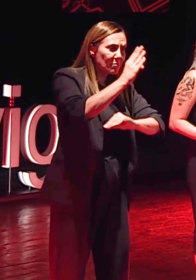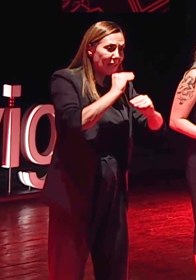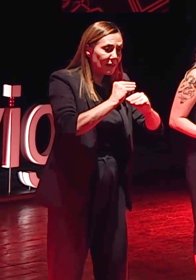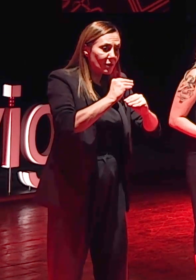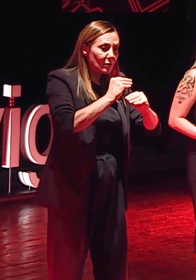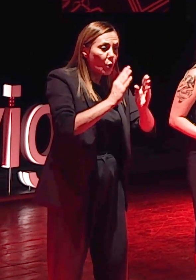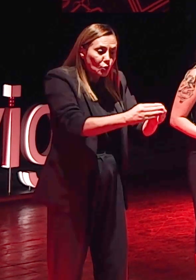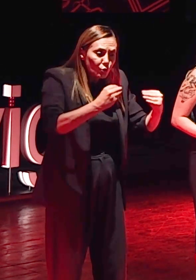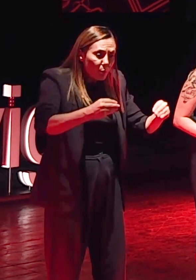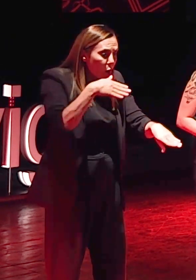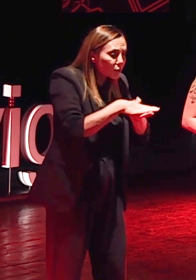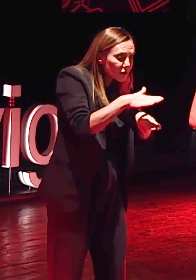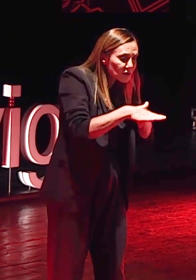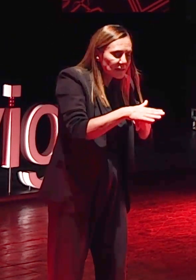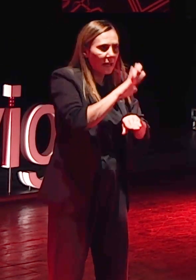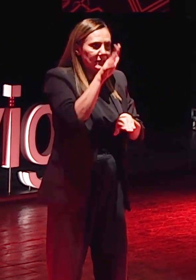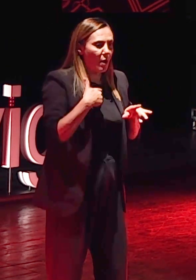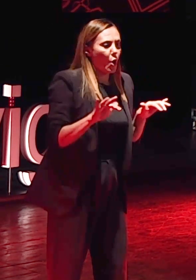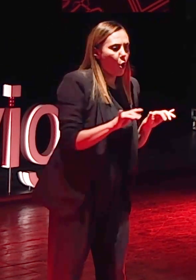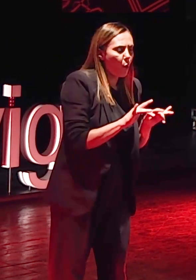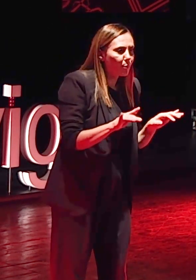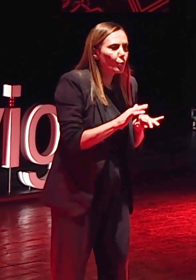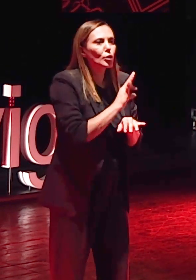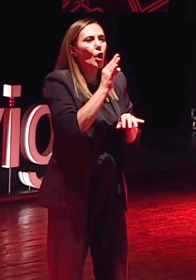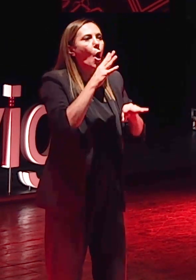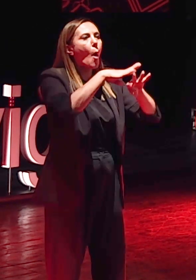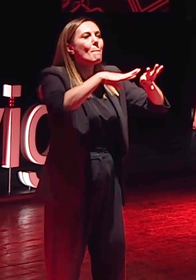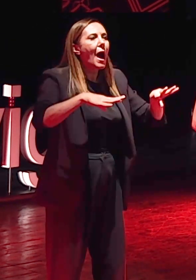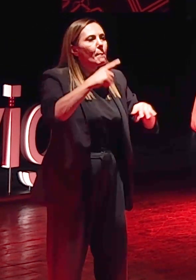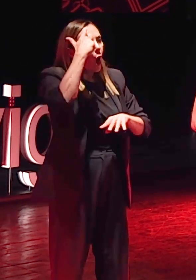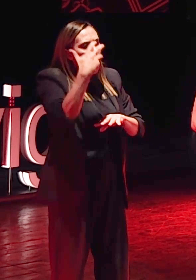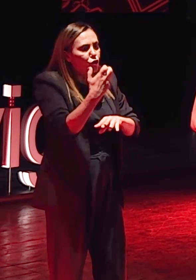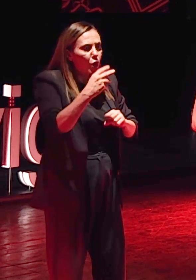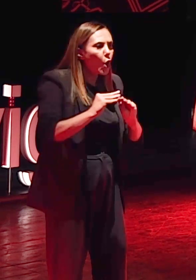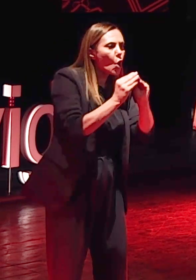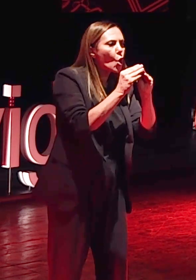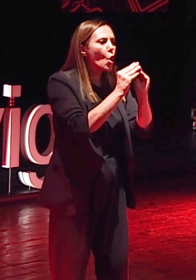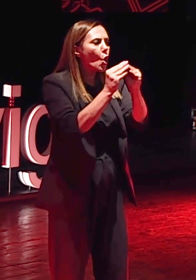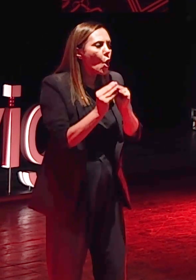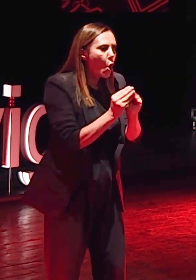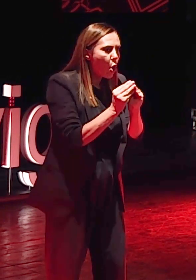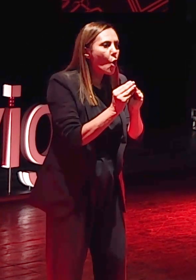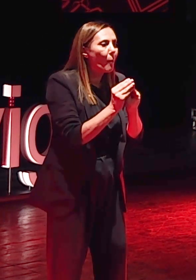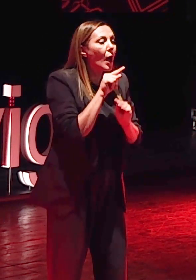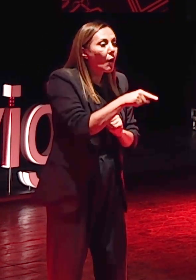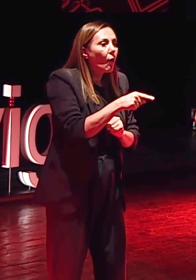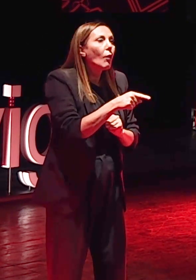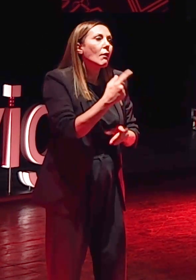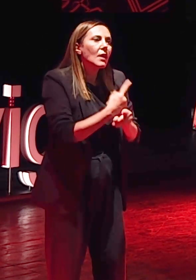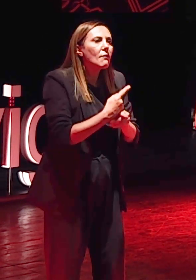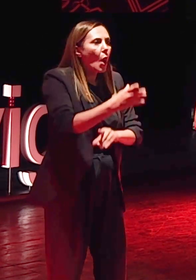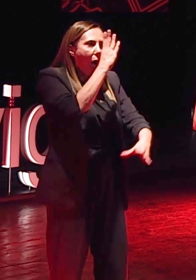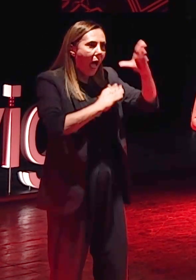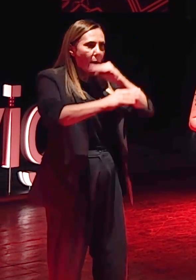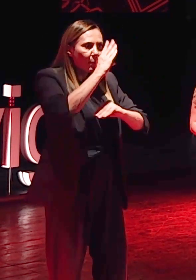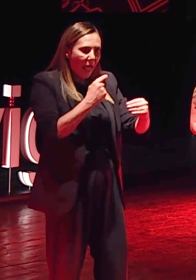utilizzare gli strumenti come un computer una Come si costruisce una mappa concettuale affinché loro riescano ad apprendere nel modo più